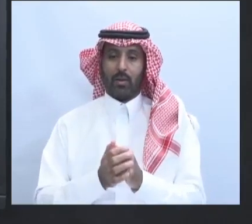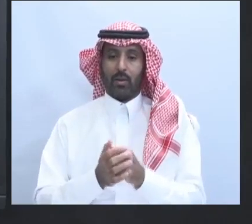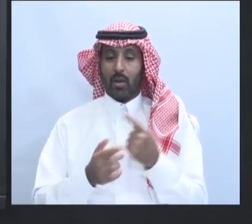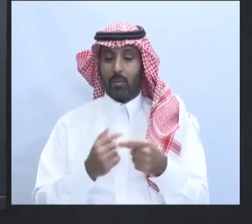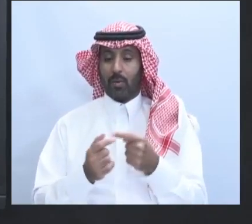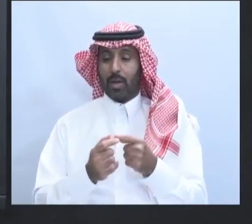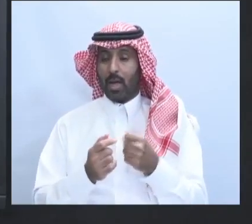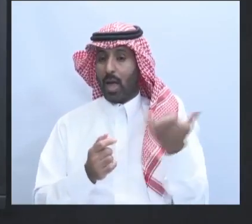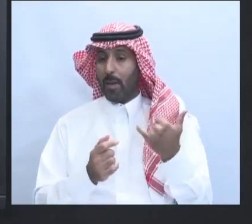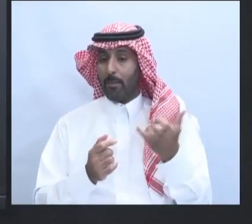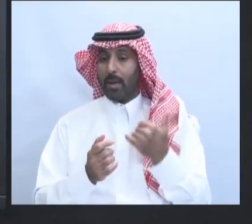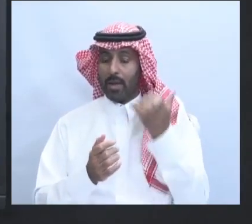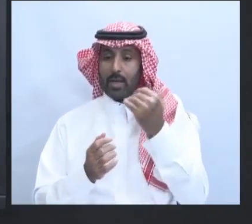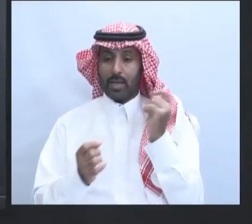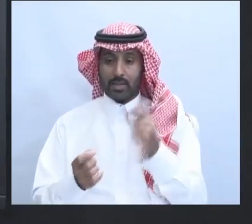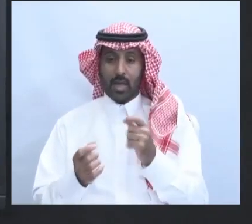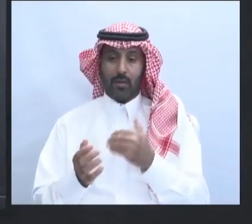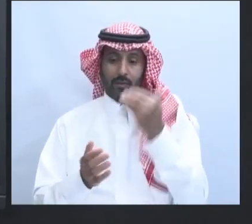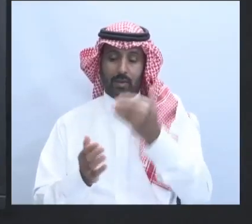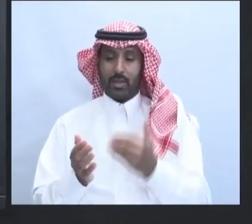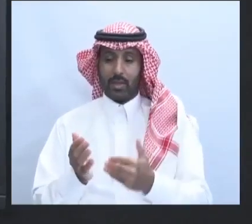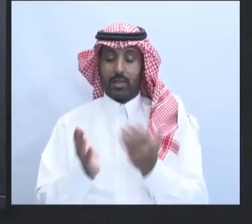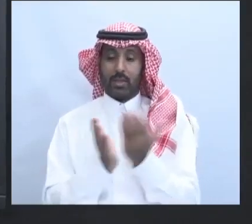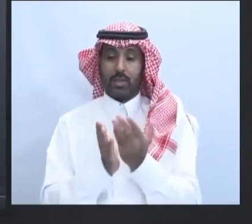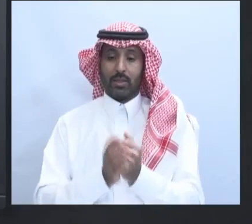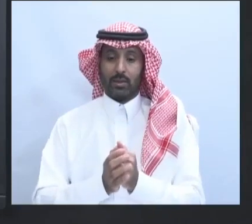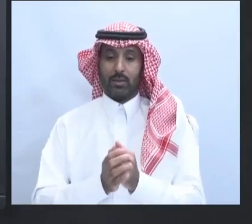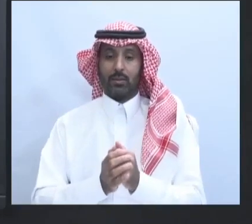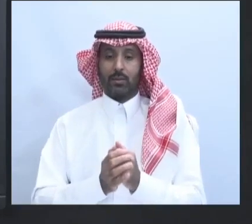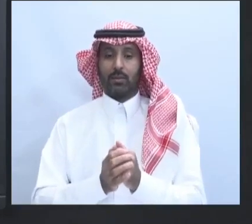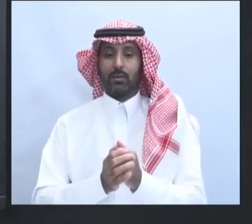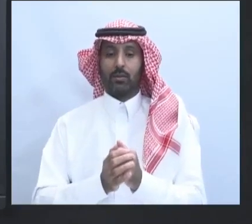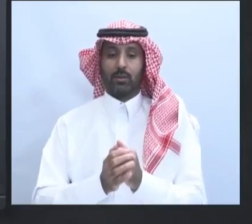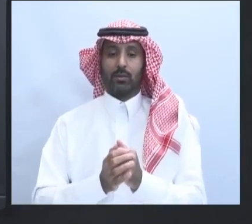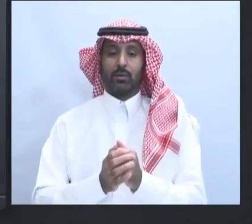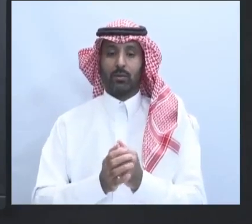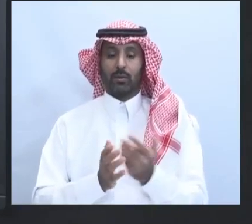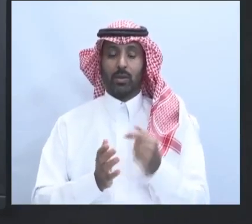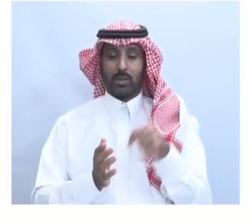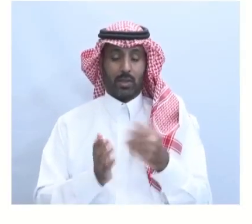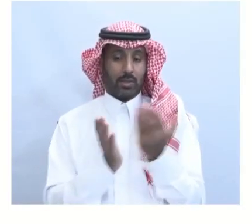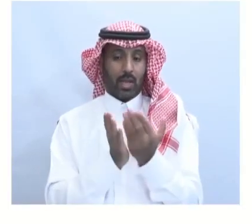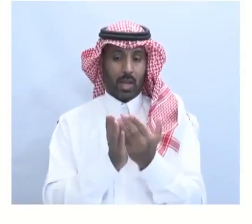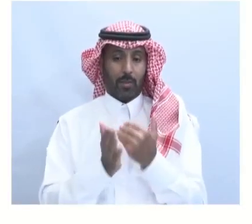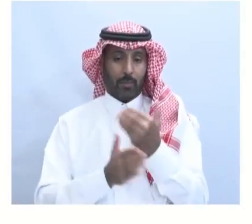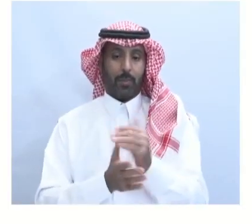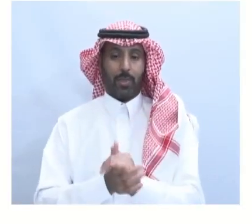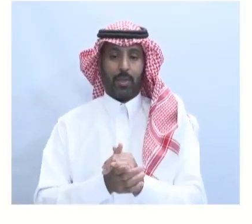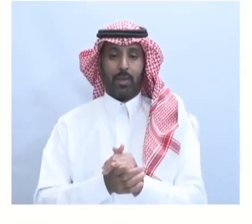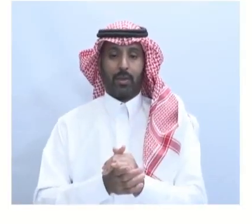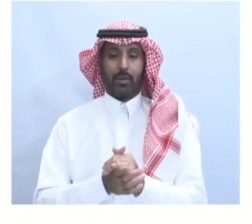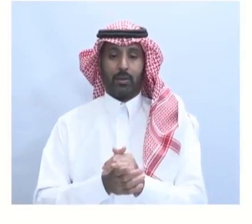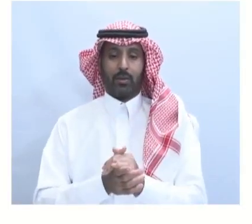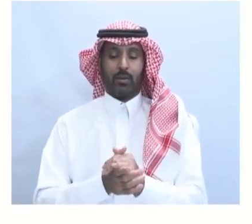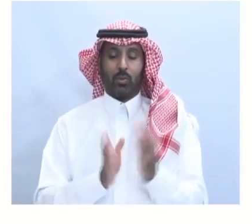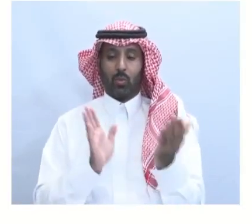واياكم ابرز واهم الاهداف المرسومه فكونوا معي ايها الطلاب الطالبات اذا درسنا ايها الطلاب الطالبات